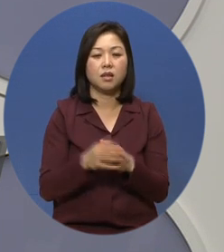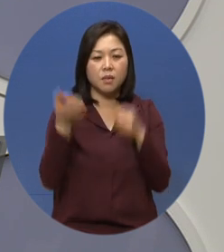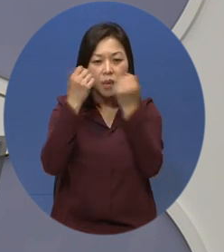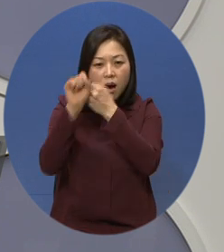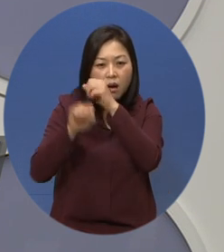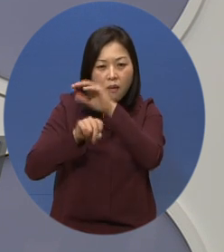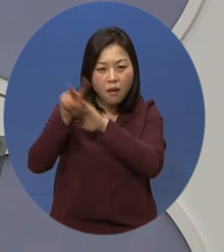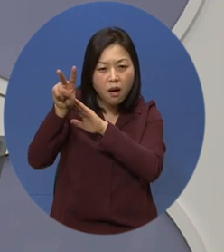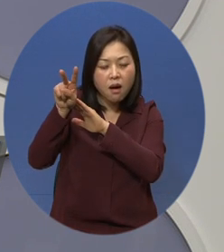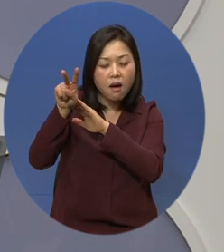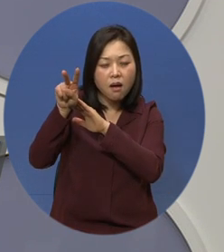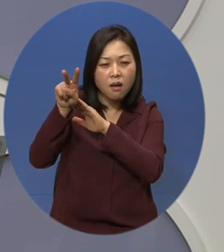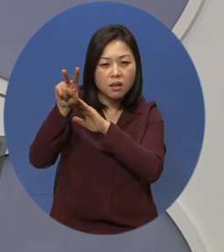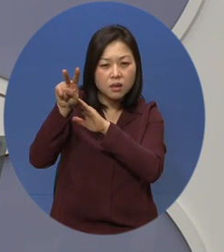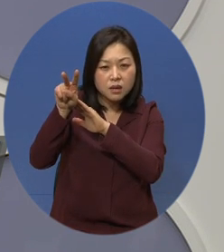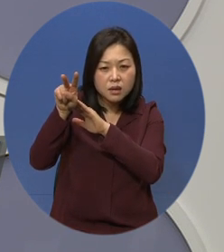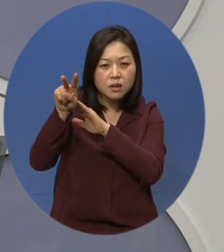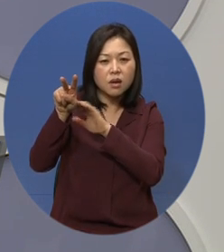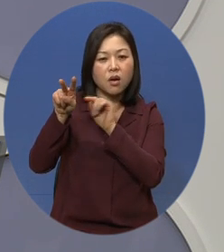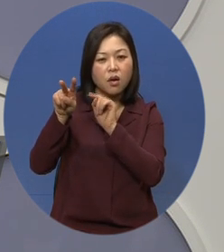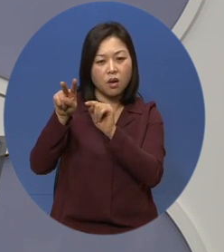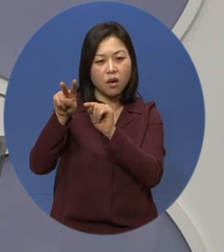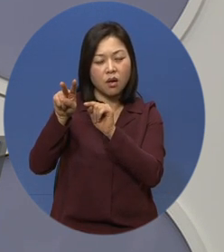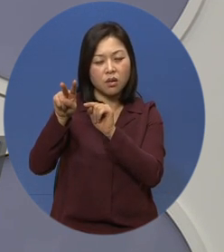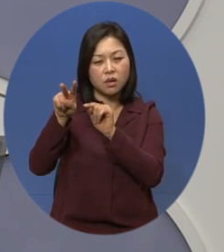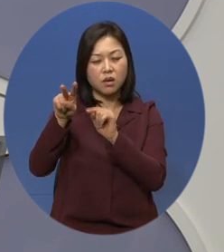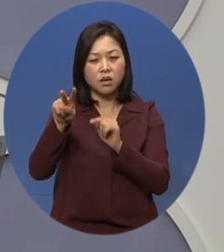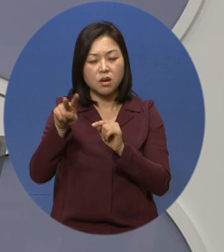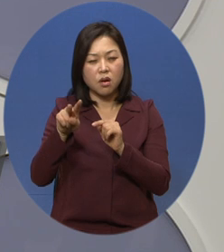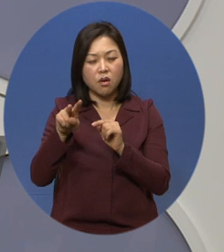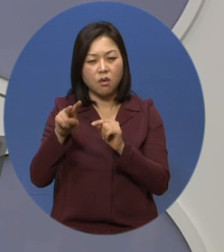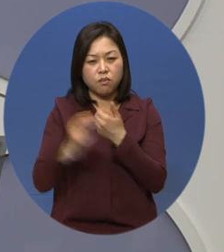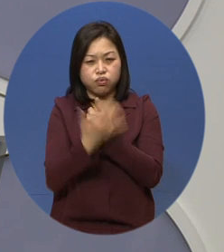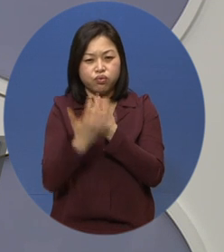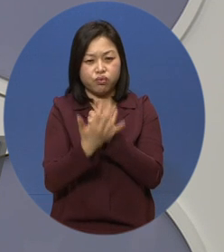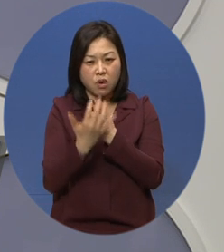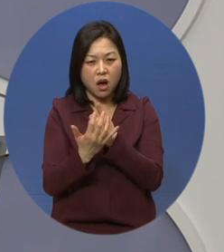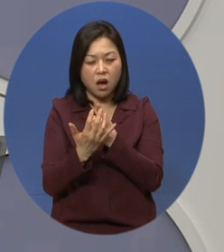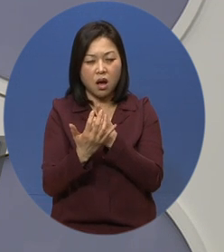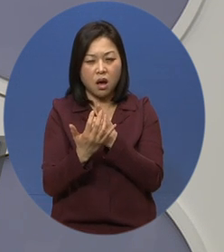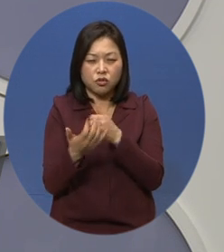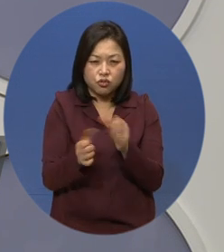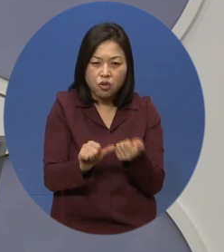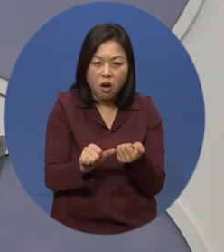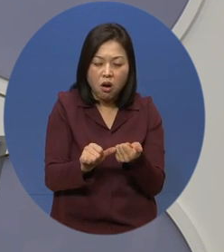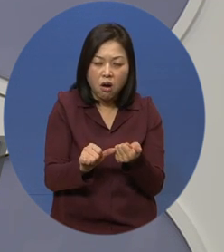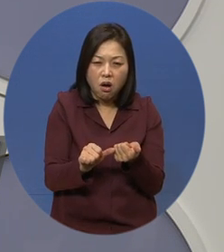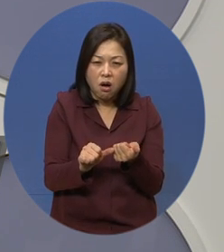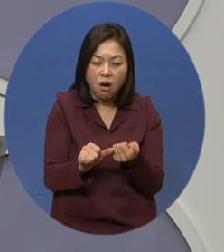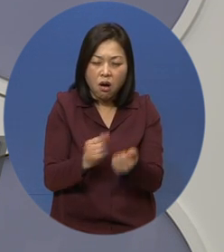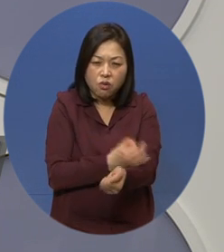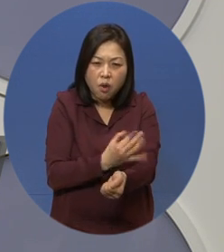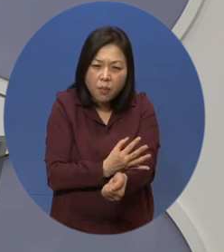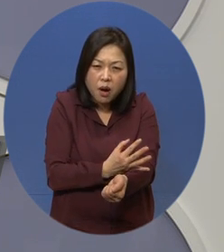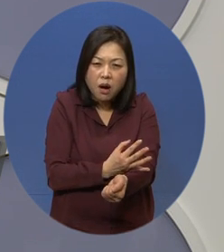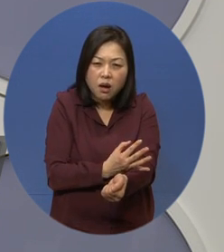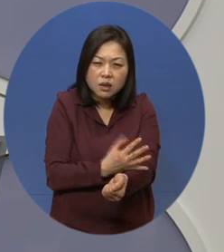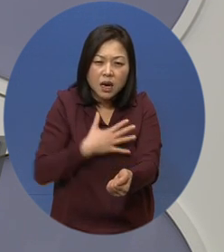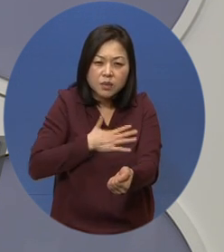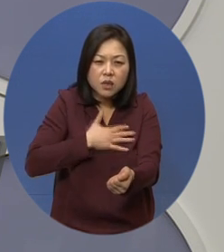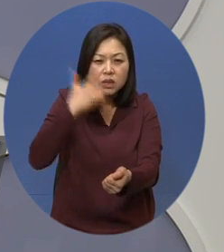그럴 씁니까 그래서 불신자가 할 수 밖에 없는 그 심정을 나름대로 저는